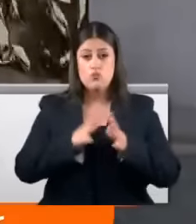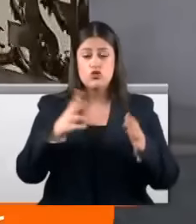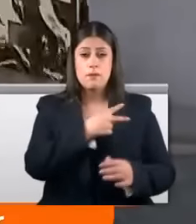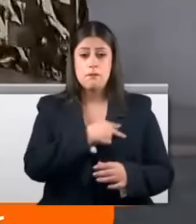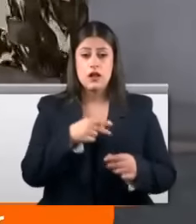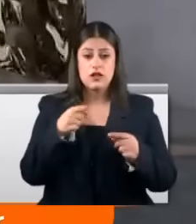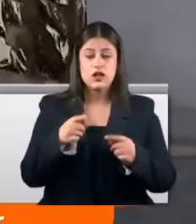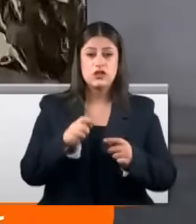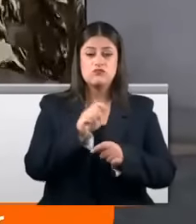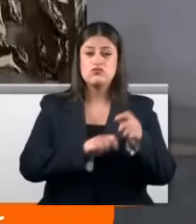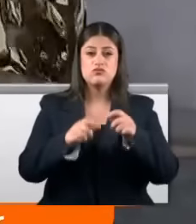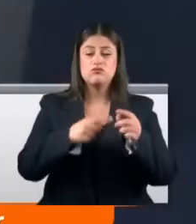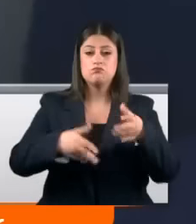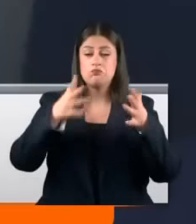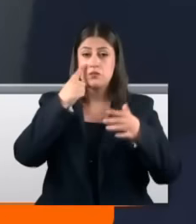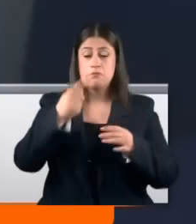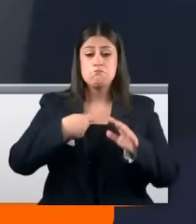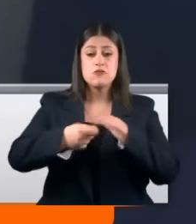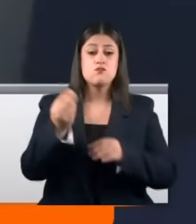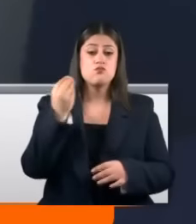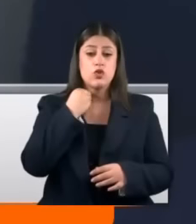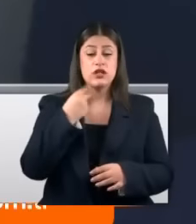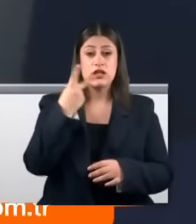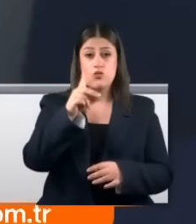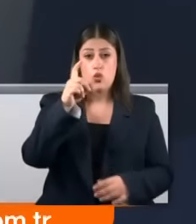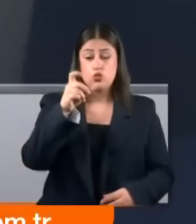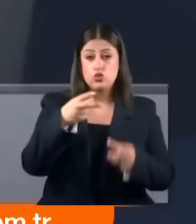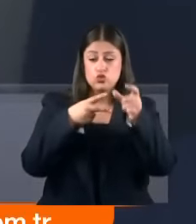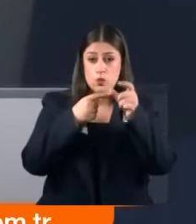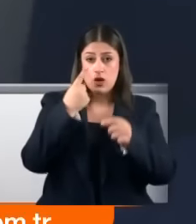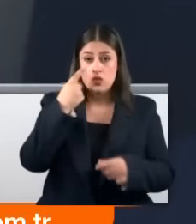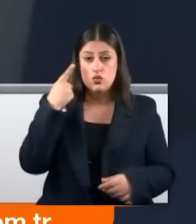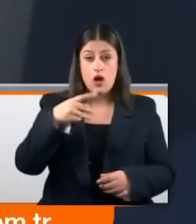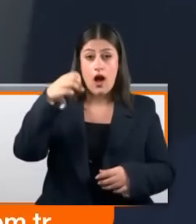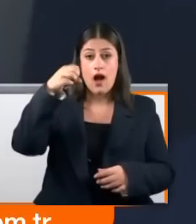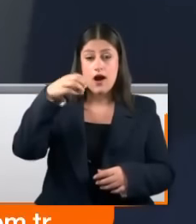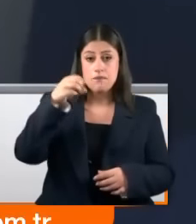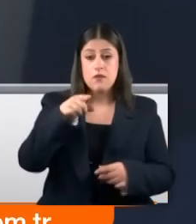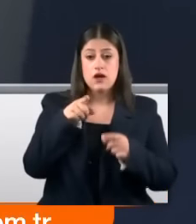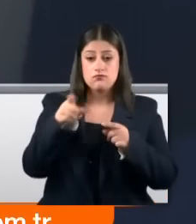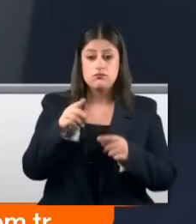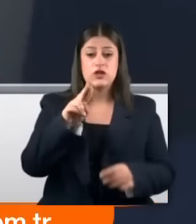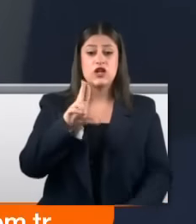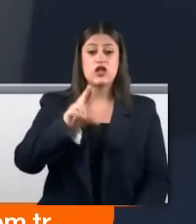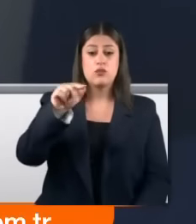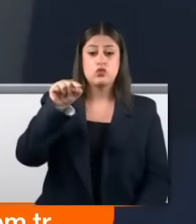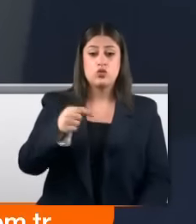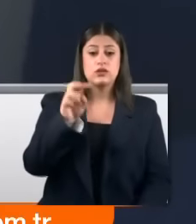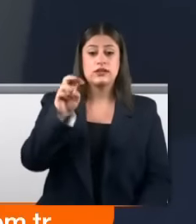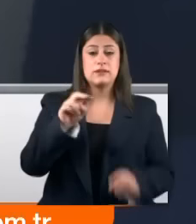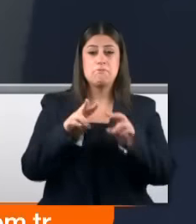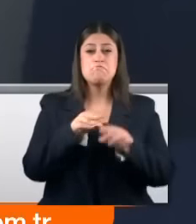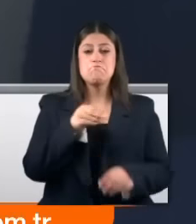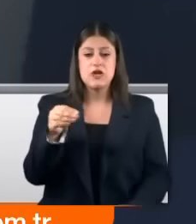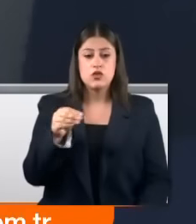Belediyesi'nin şirketleriyle birlikte prim borçları 2019 yılı Şubat ayında AK Parti döneminde 70.8 milyon liraydı.